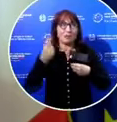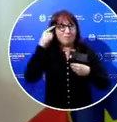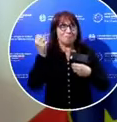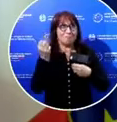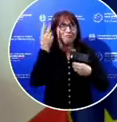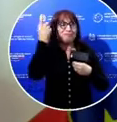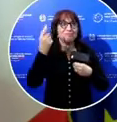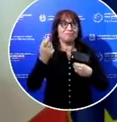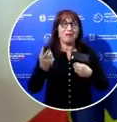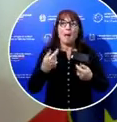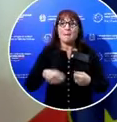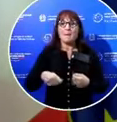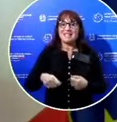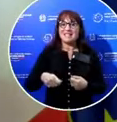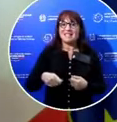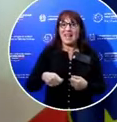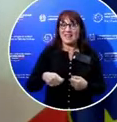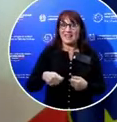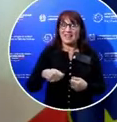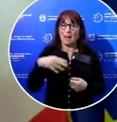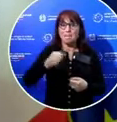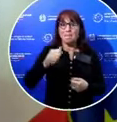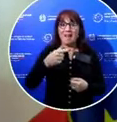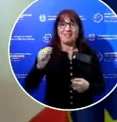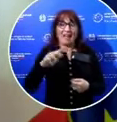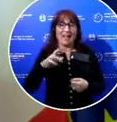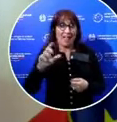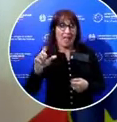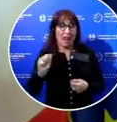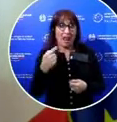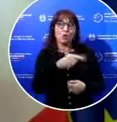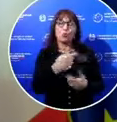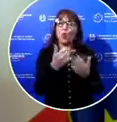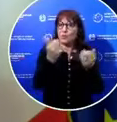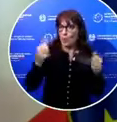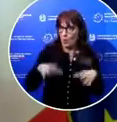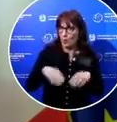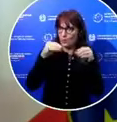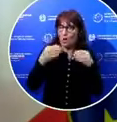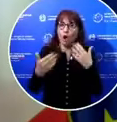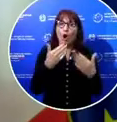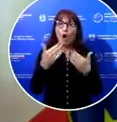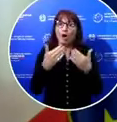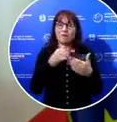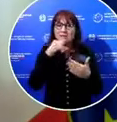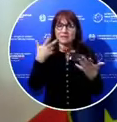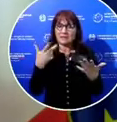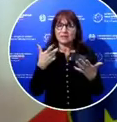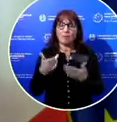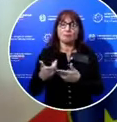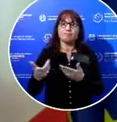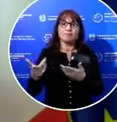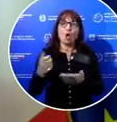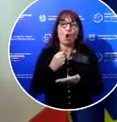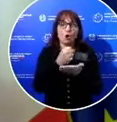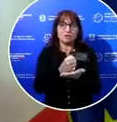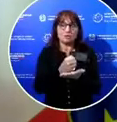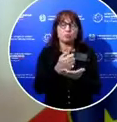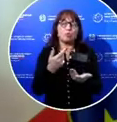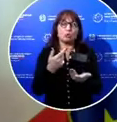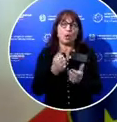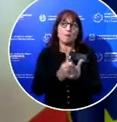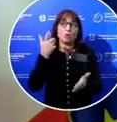della Repubblica Mattarella, nel suo messaggio di saluto, la conferenza assicurerà un contributo sostanziale al dibattito